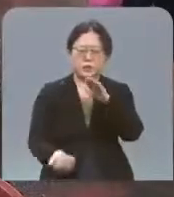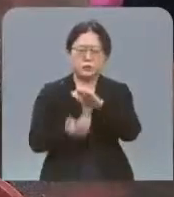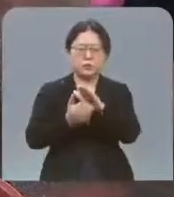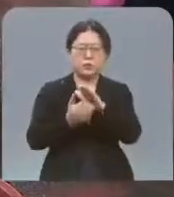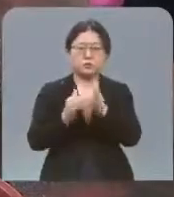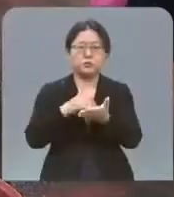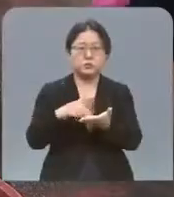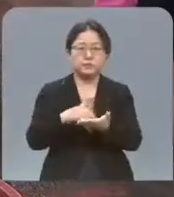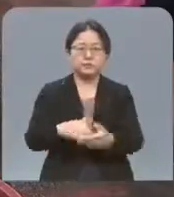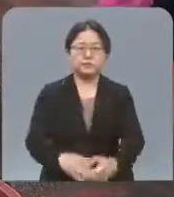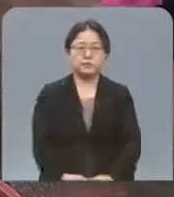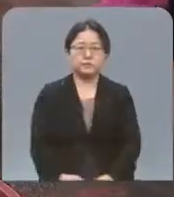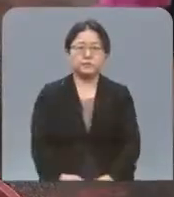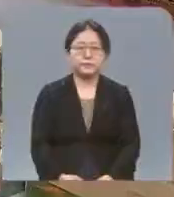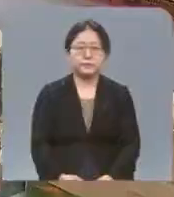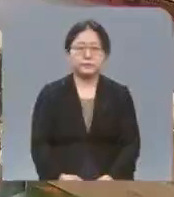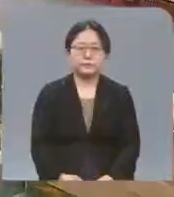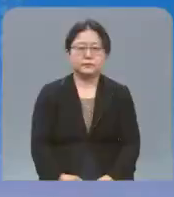기록했습니다.